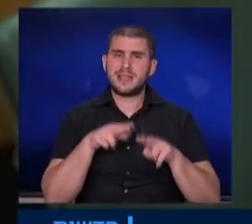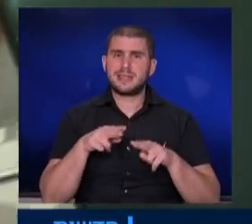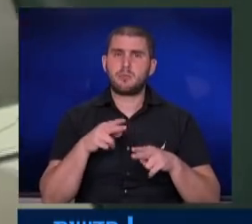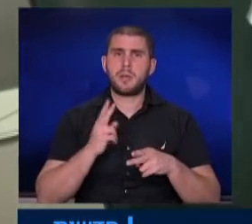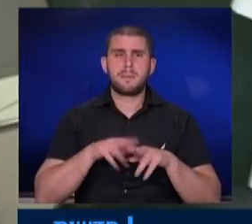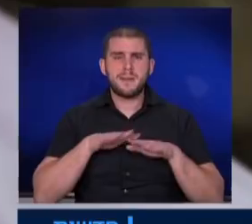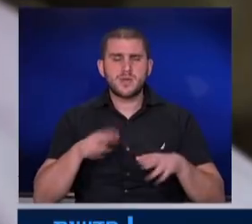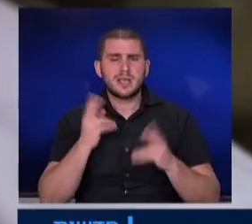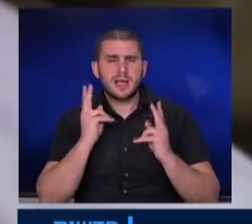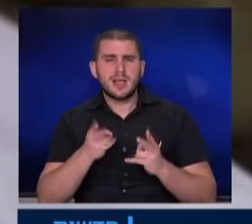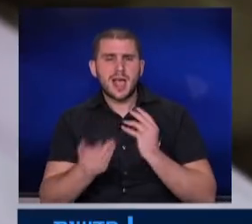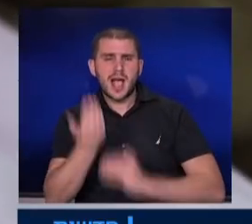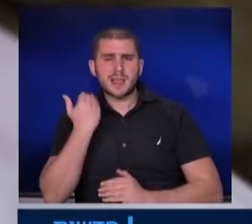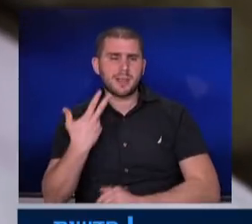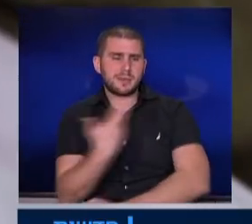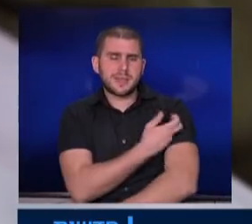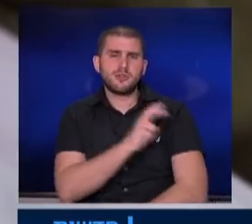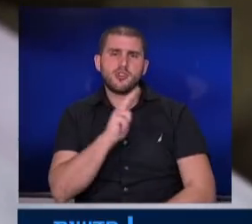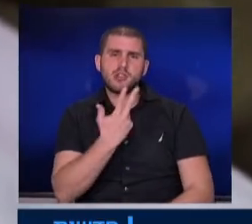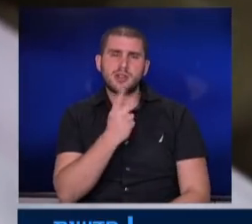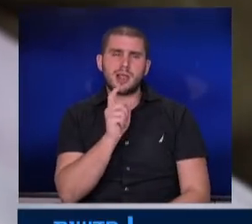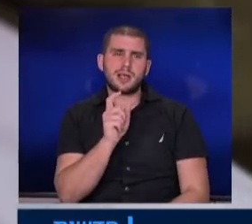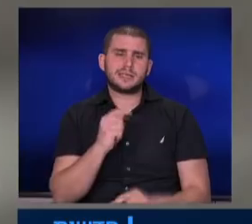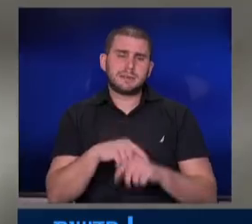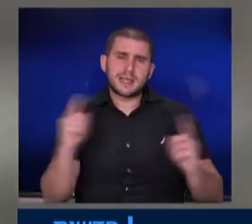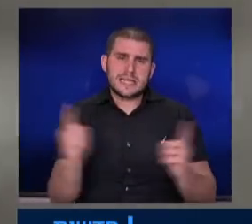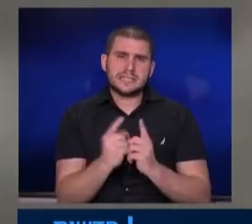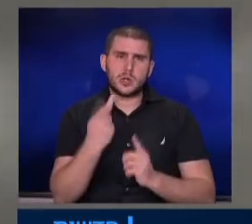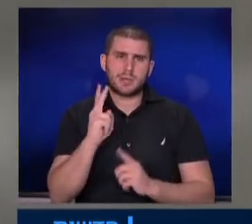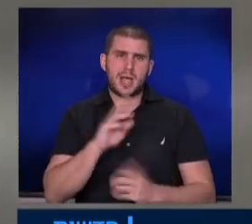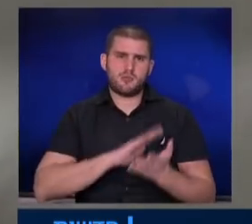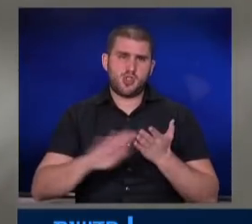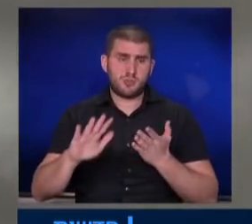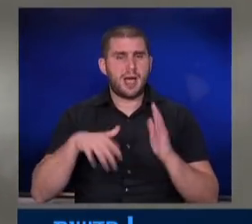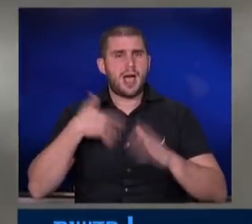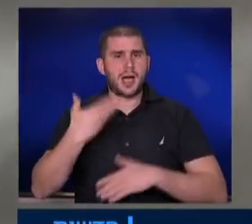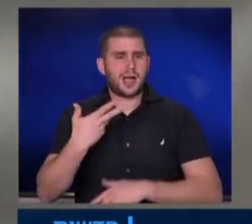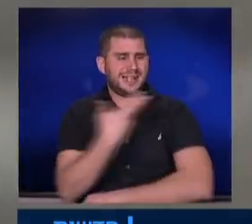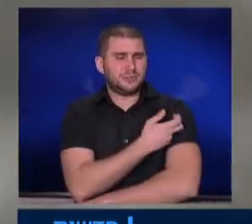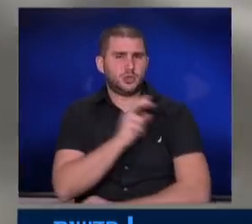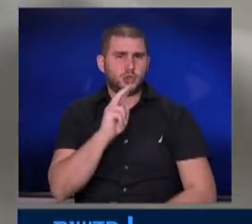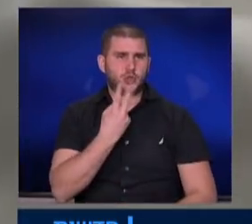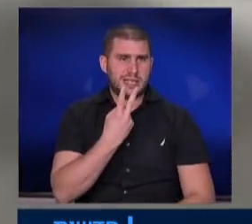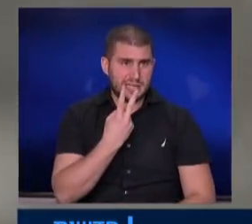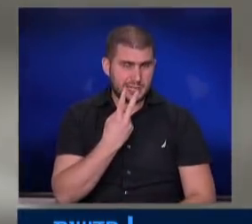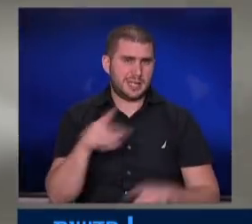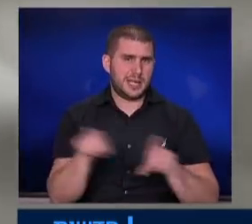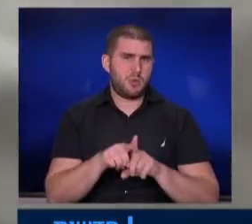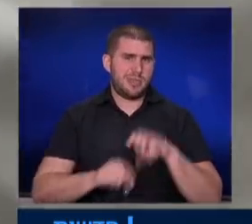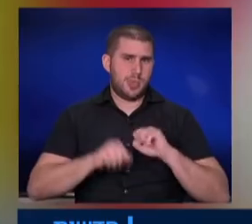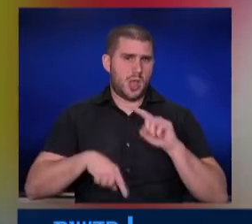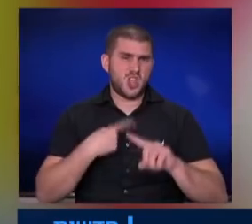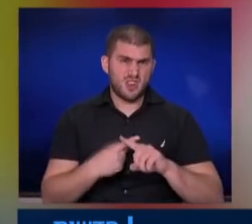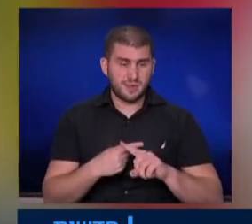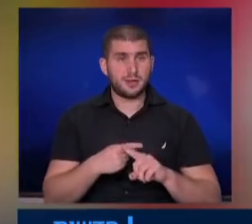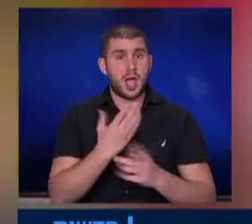ויבחן אפשרות של הקדמת מתן המנה השלישית לפרק זמן קצר יותר מחמישה חודשים אחרי מנת החיסון השנייה, כפי שנהוג היום. מי